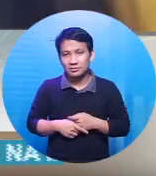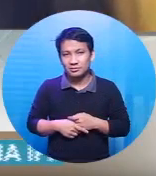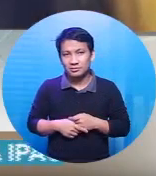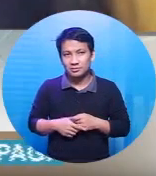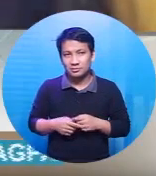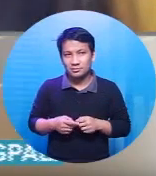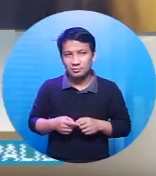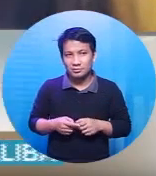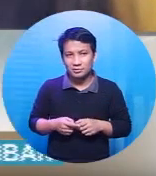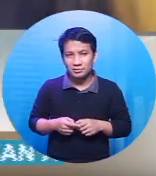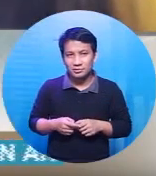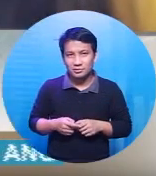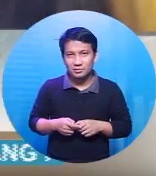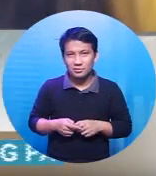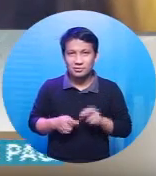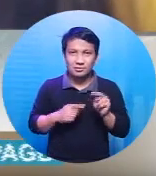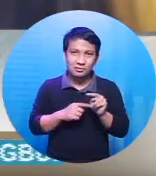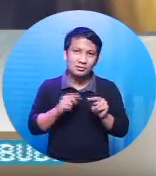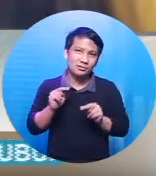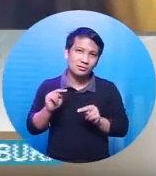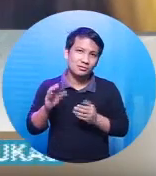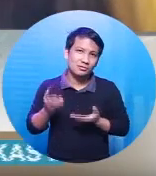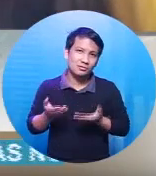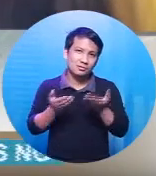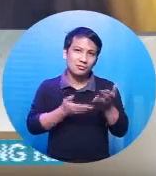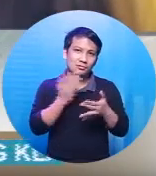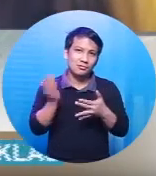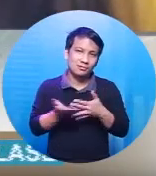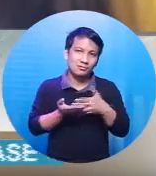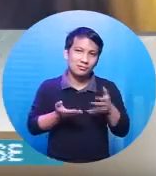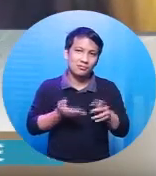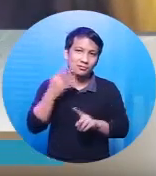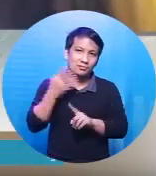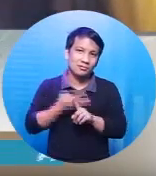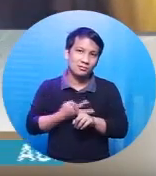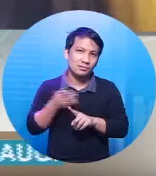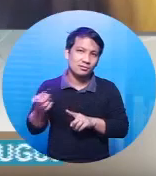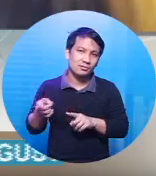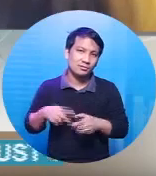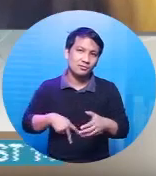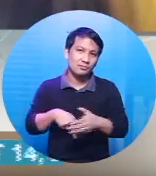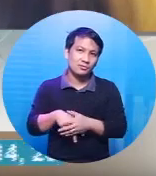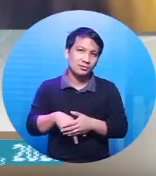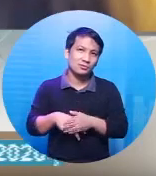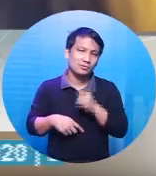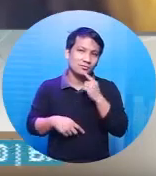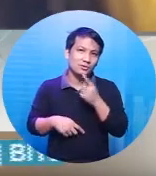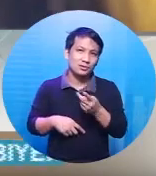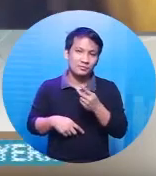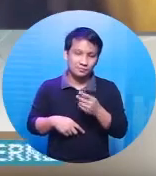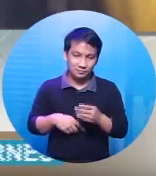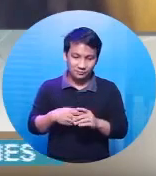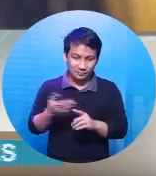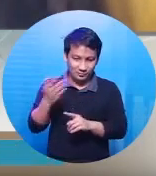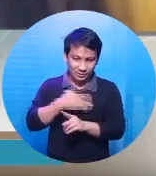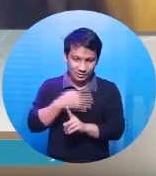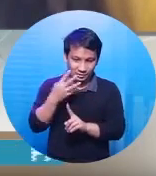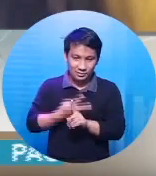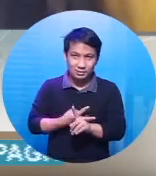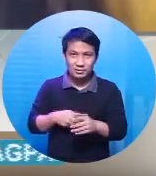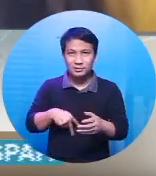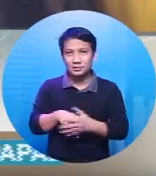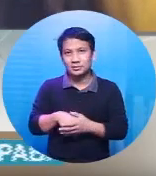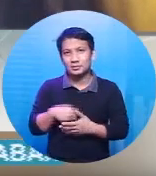case kasi niya nung November, na sinampaan siya ng kaso, 4 months na yun siya niya nung araw na yon, and nakipag-pa siya